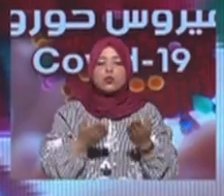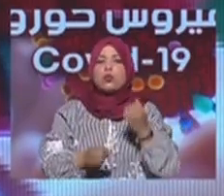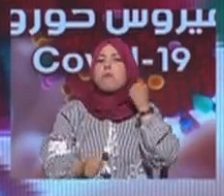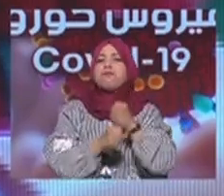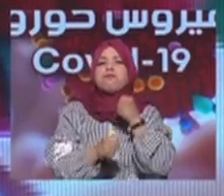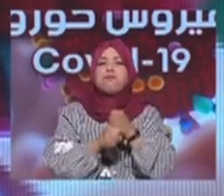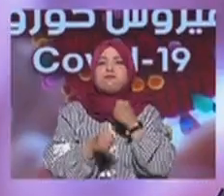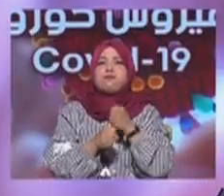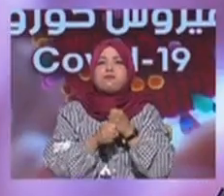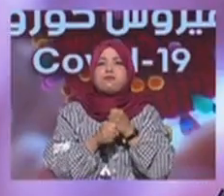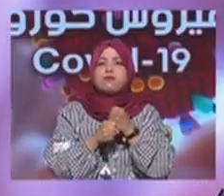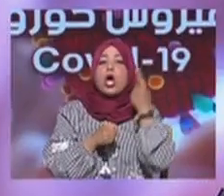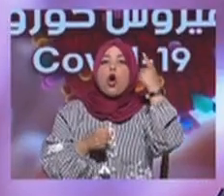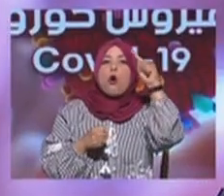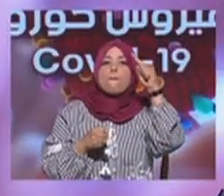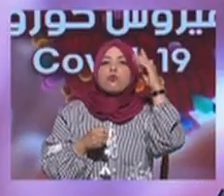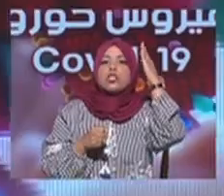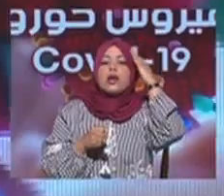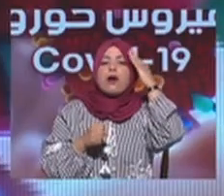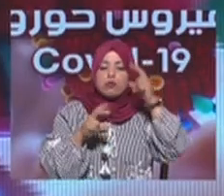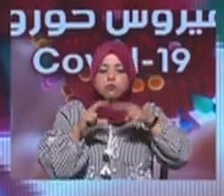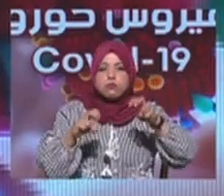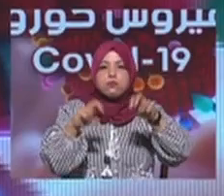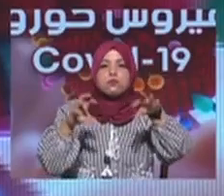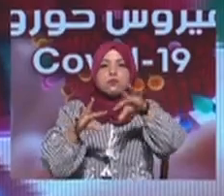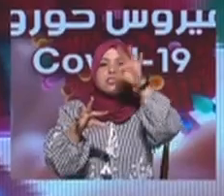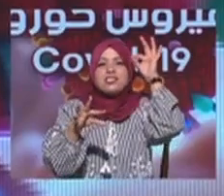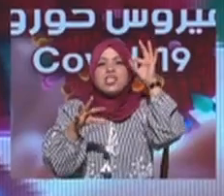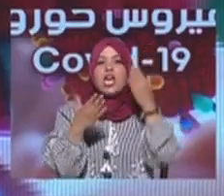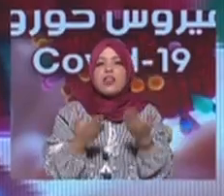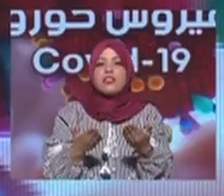اكثر نعرفوه اكثر نبحثوا عليه اكثر وديما يقولوا